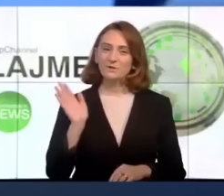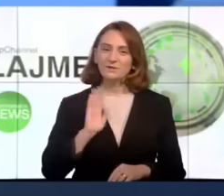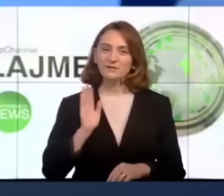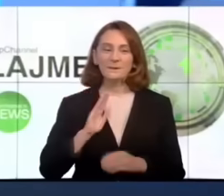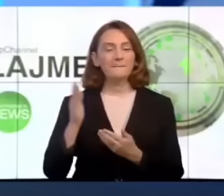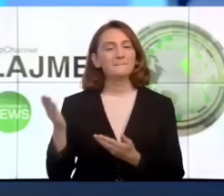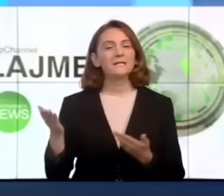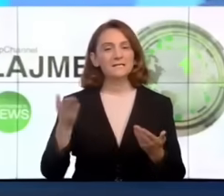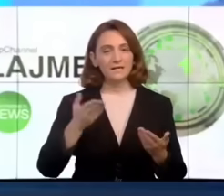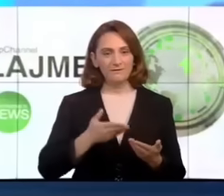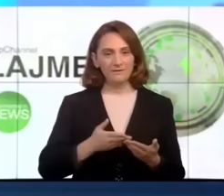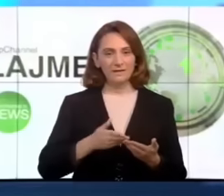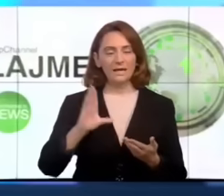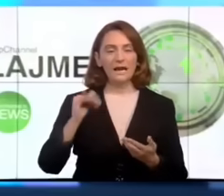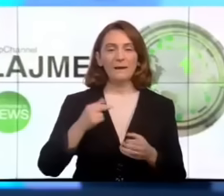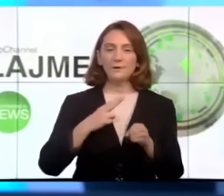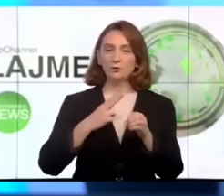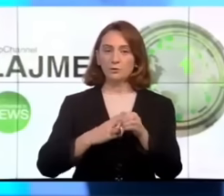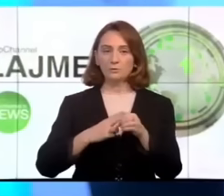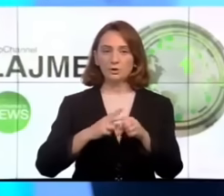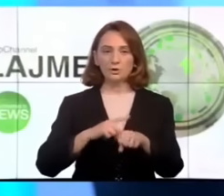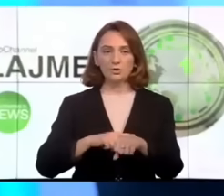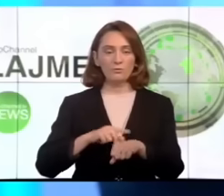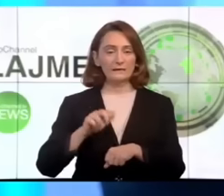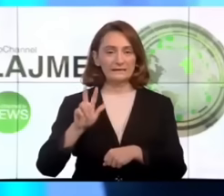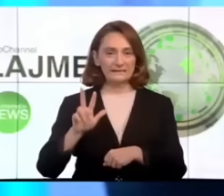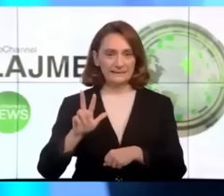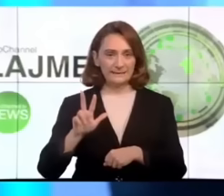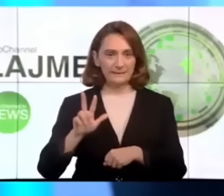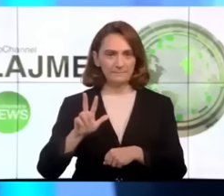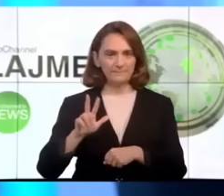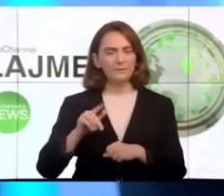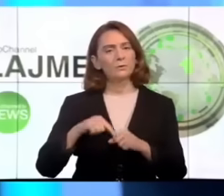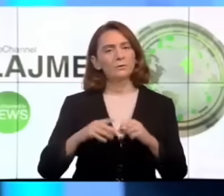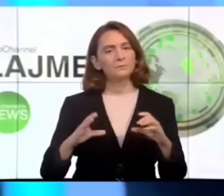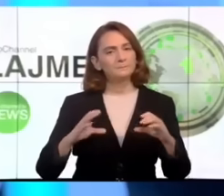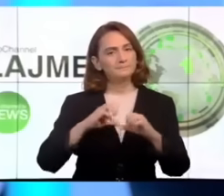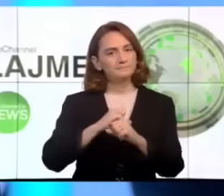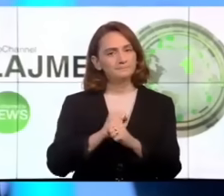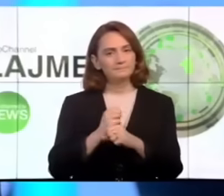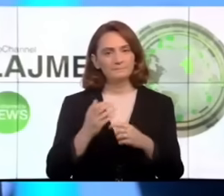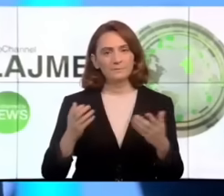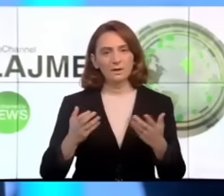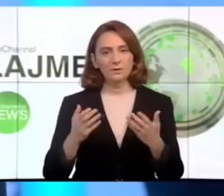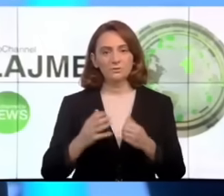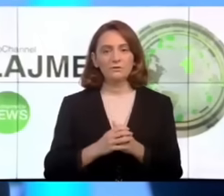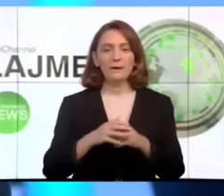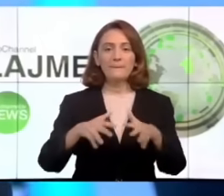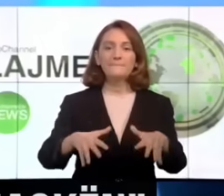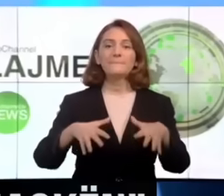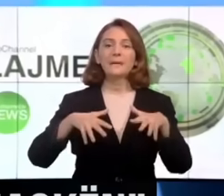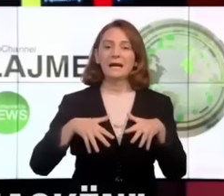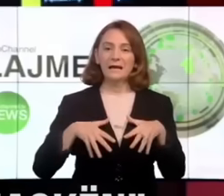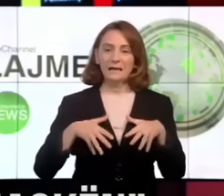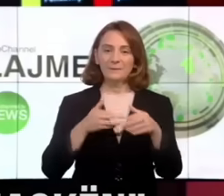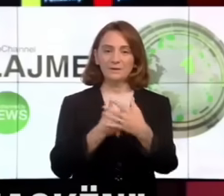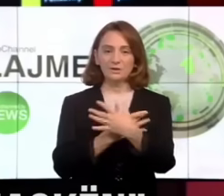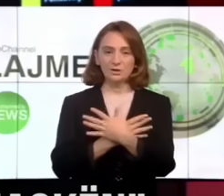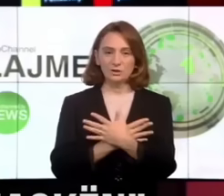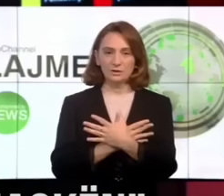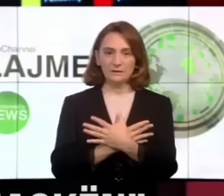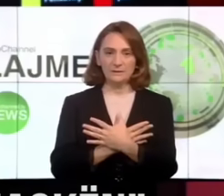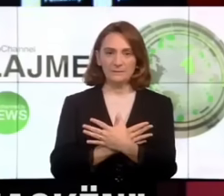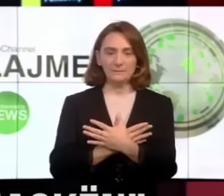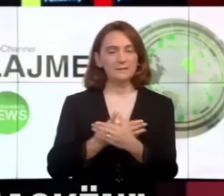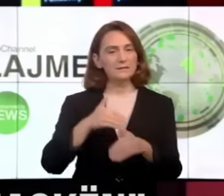Ju përshëndes të ndëruar shikues nga lajmet e orës 15 në Top Channel, ku nga titujt kryesor veçoj. Votimi i dieshëm në kuvend i mazhurancës socialiste që